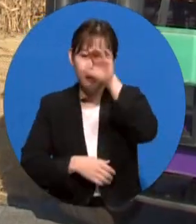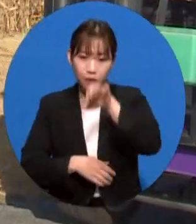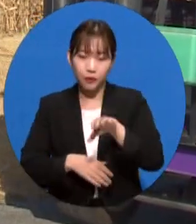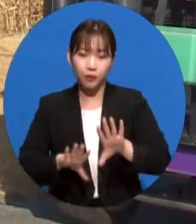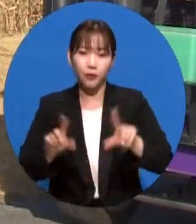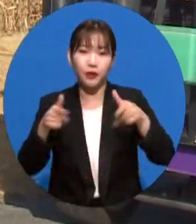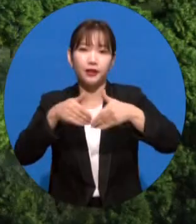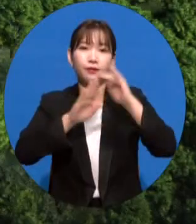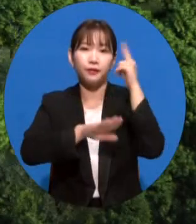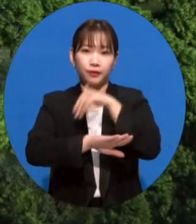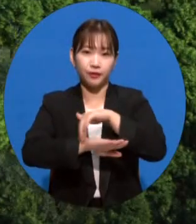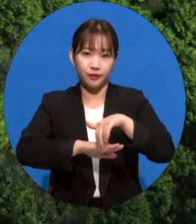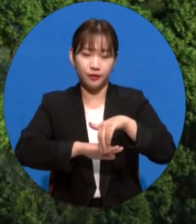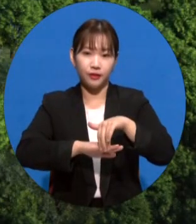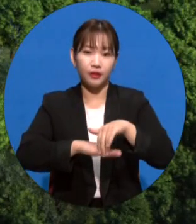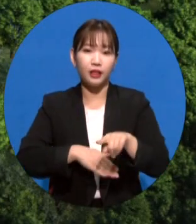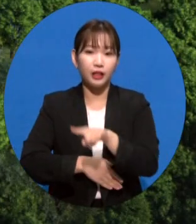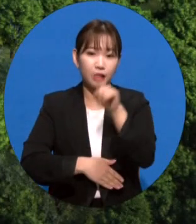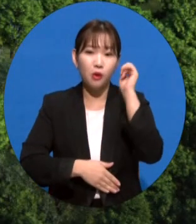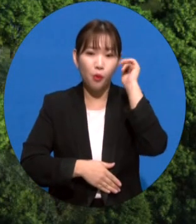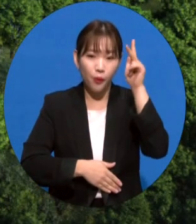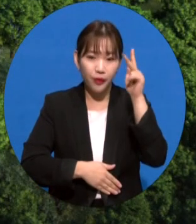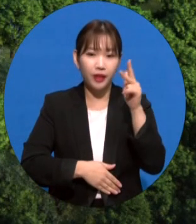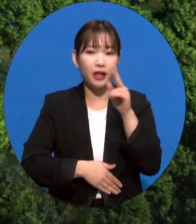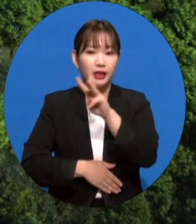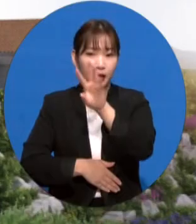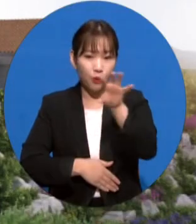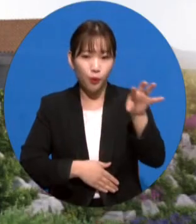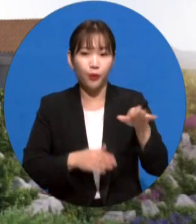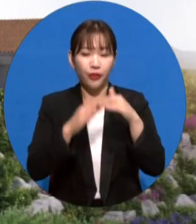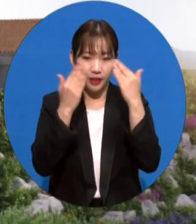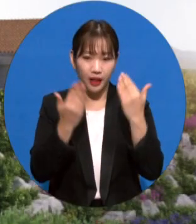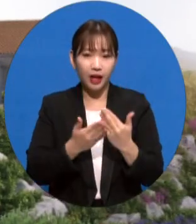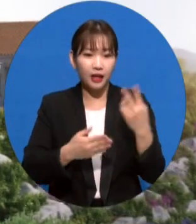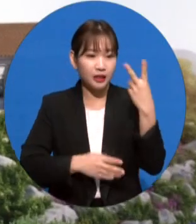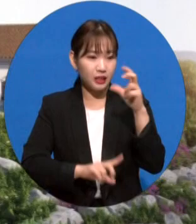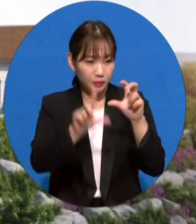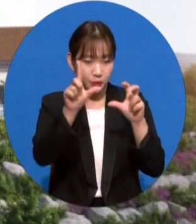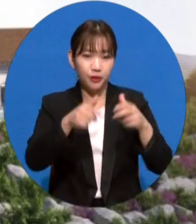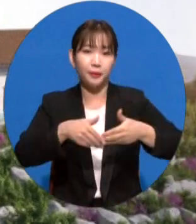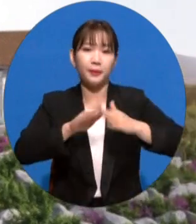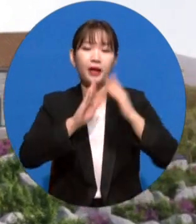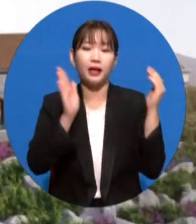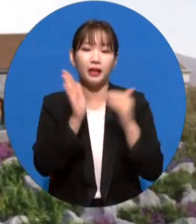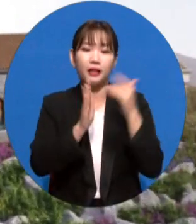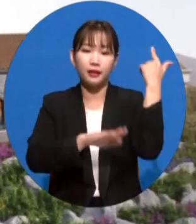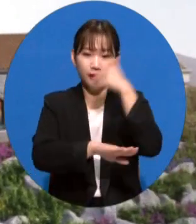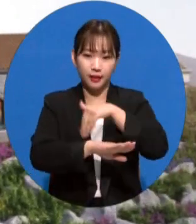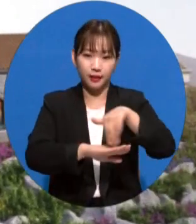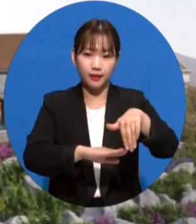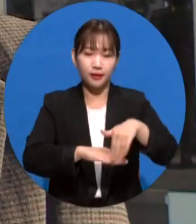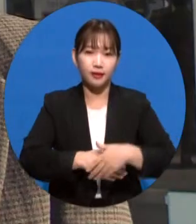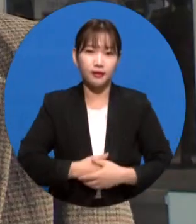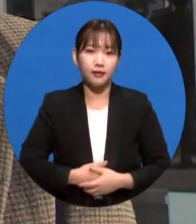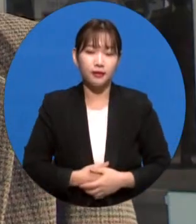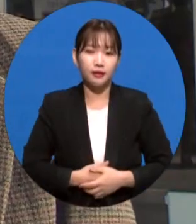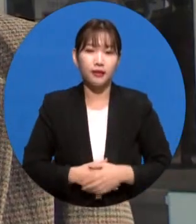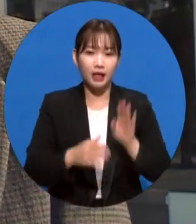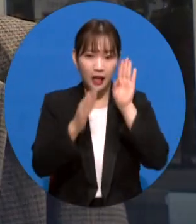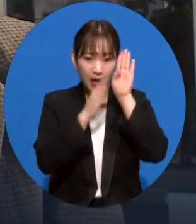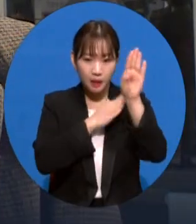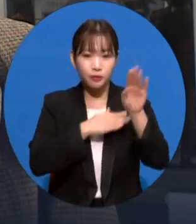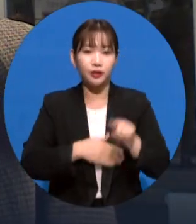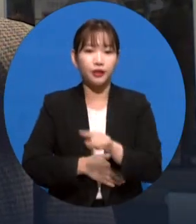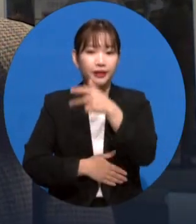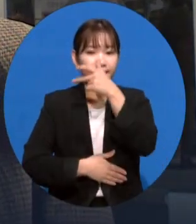착공할 계획입니다. 이들 호텔, 리조트 세 곳 모두 오는 2025년 완공될 예정입니다. 앞으로